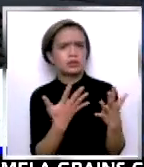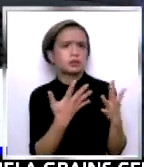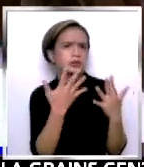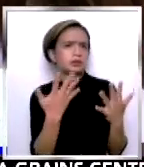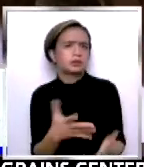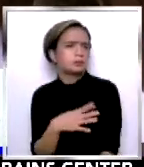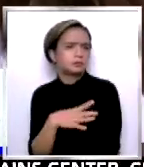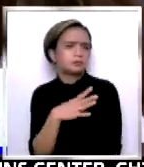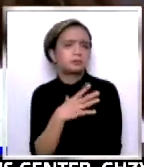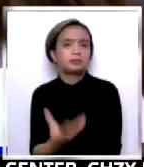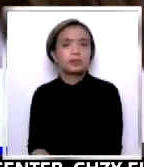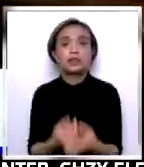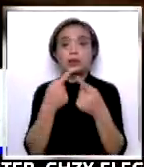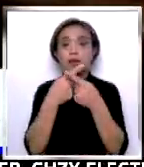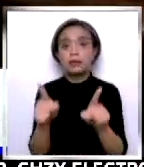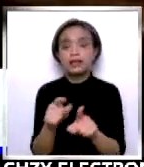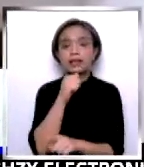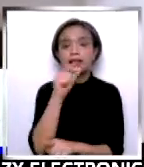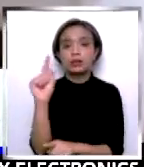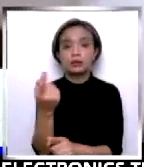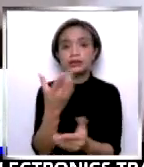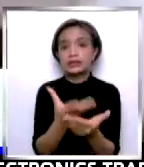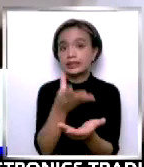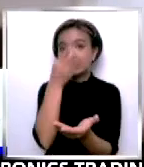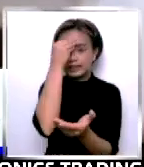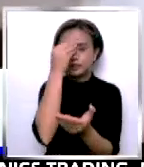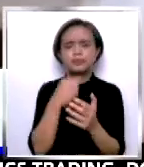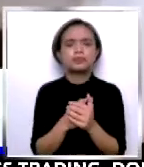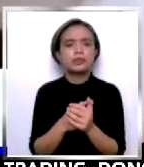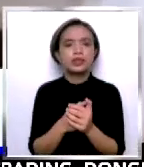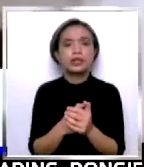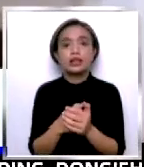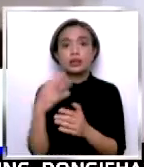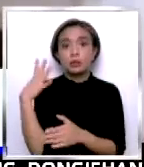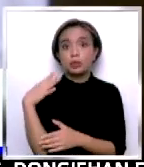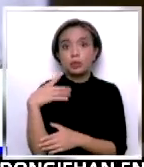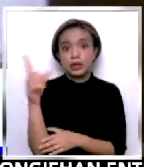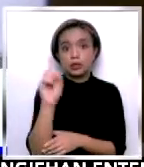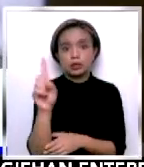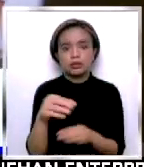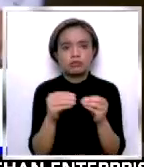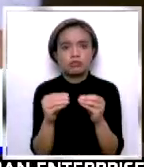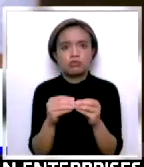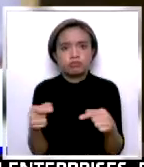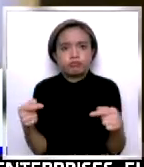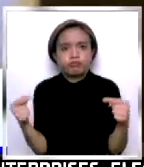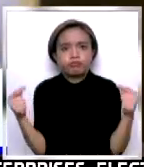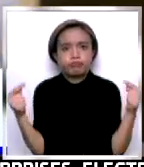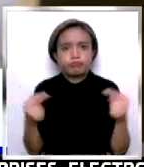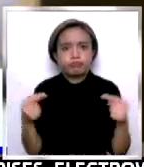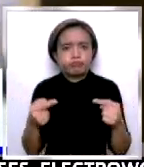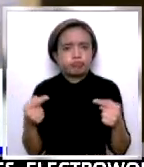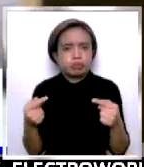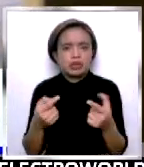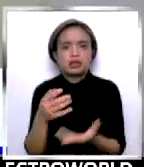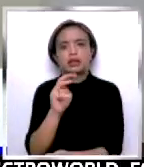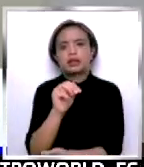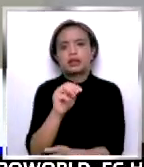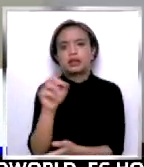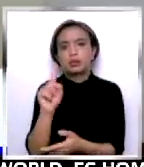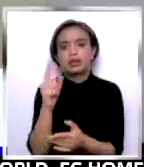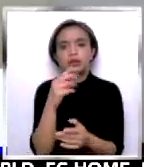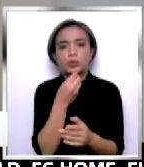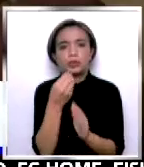Wala. Pero bukod sa mga aral, inaabangan na rin ang tumitinding tensyon ng mga main character ng Startup